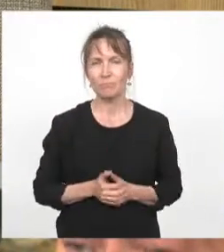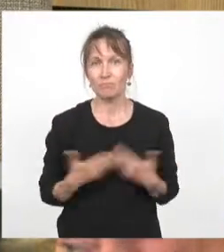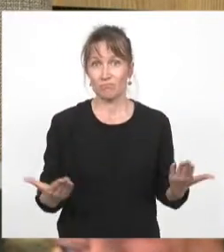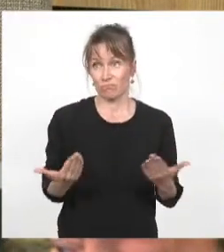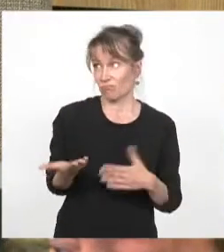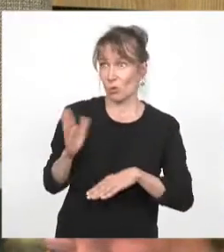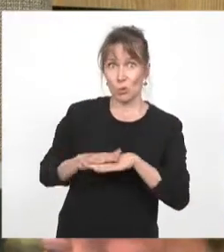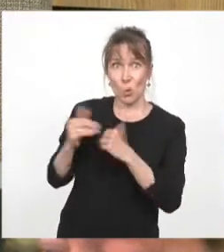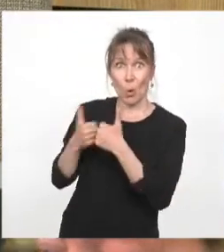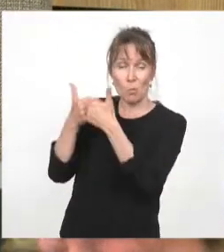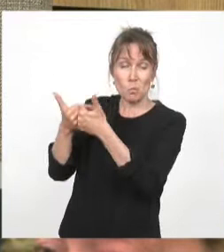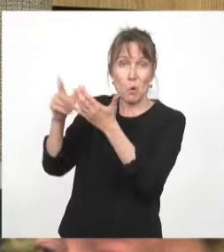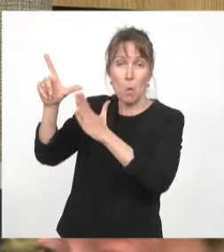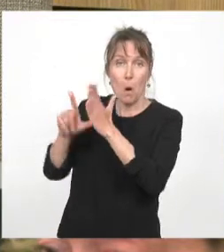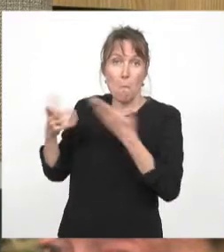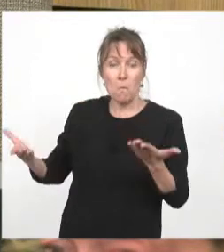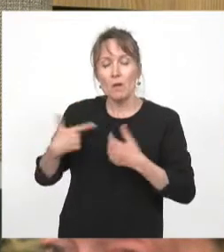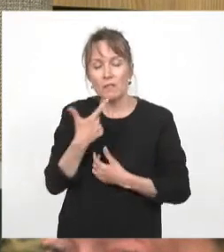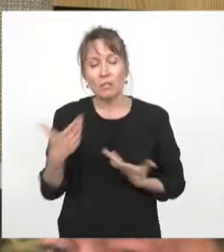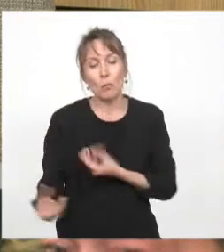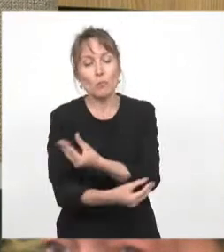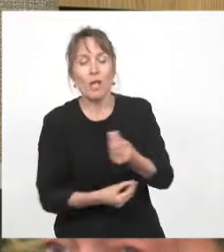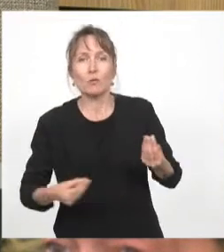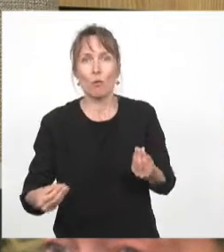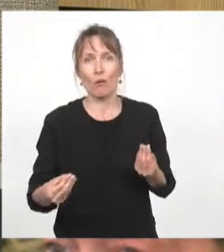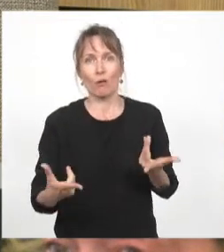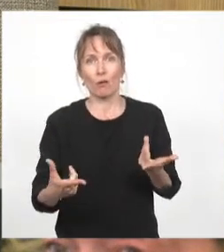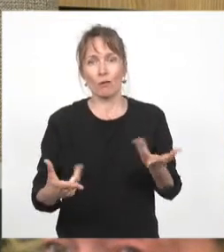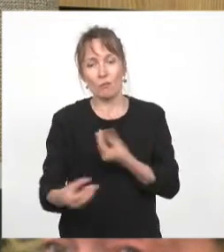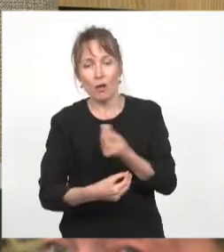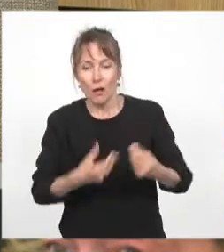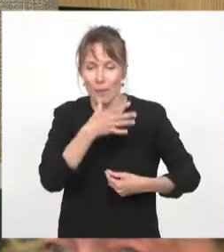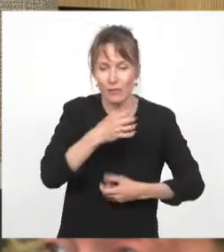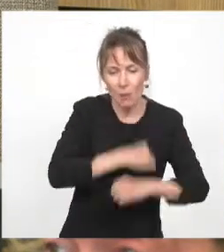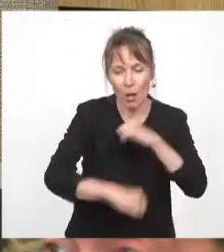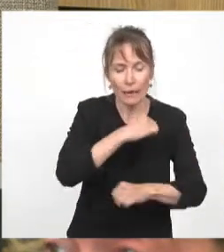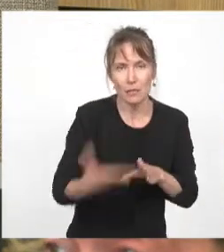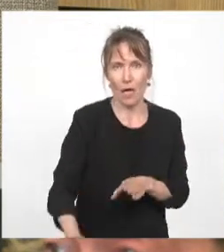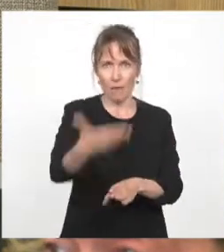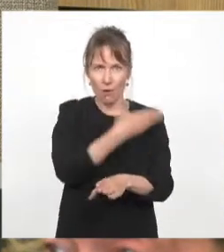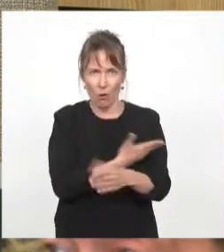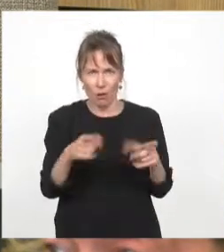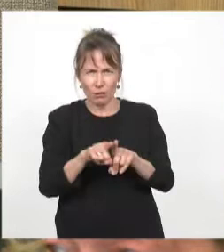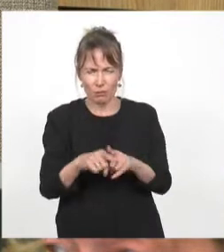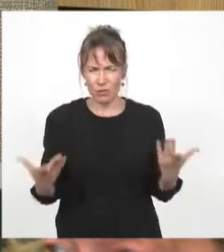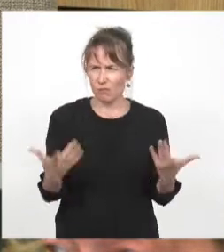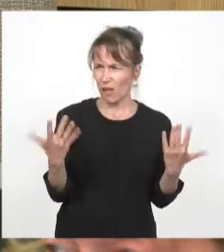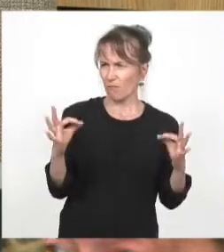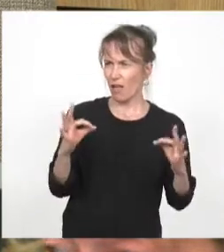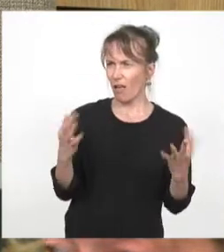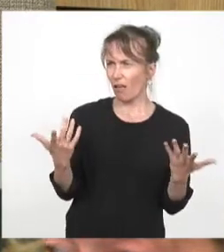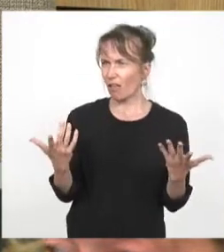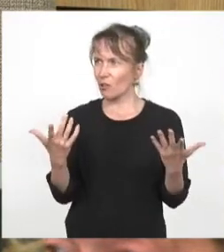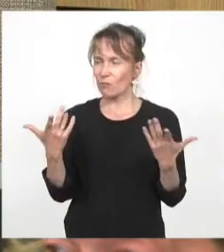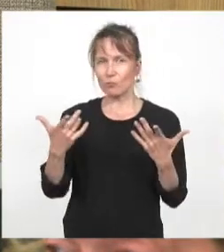réglementaires. Non seulement c'est priver les habitants d'une capacité d'anticipation pourtant légitime, mais c'est aussi n'avoir aucune ambition complémentaire en matière de santé